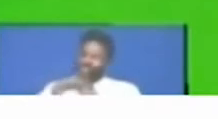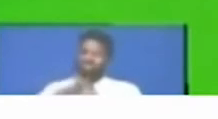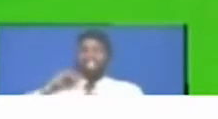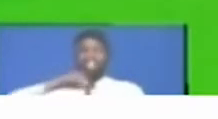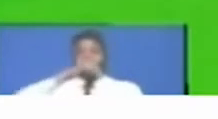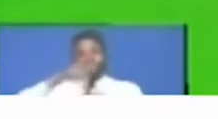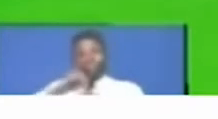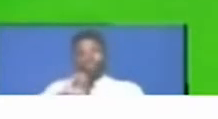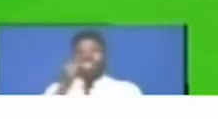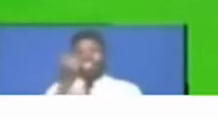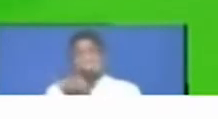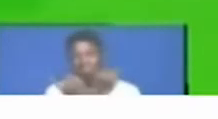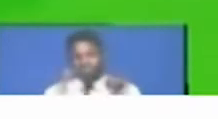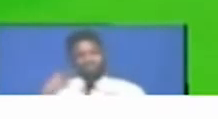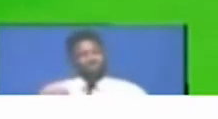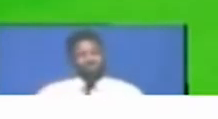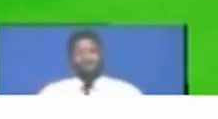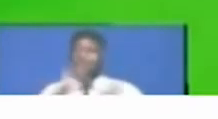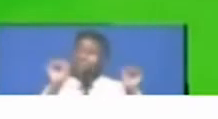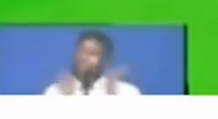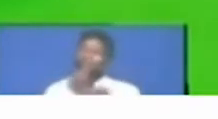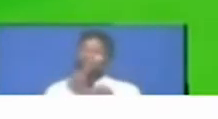Hatutakubali, nataka kurudia hai,